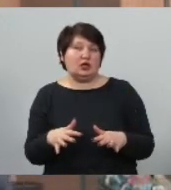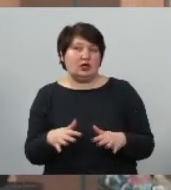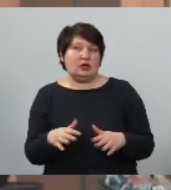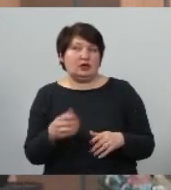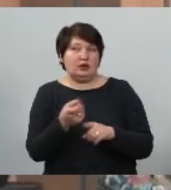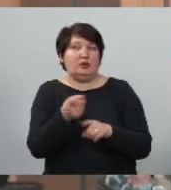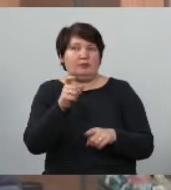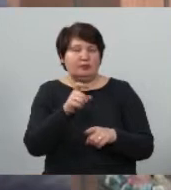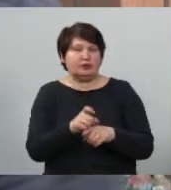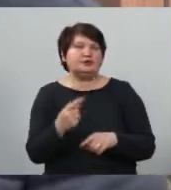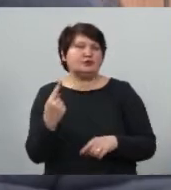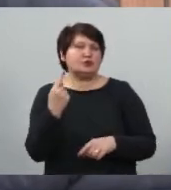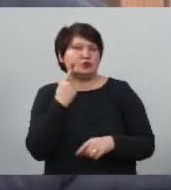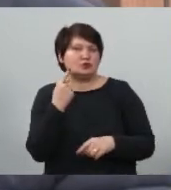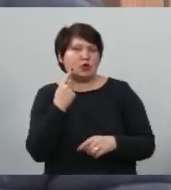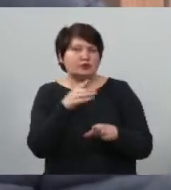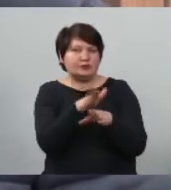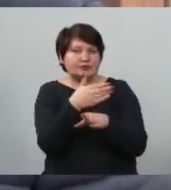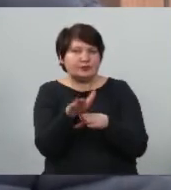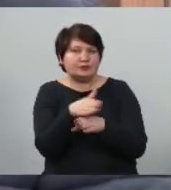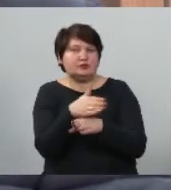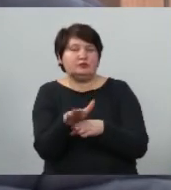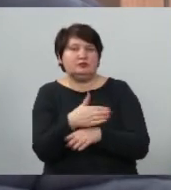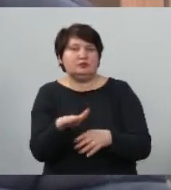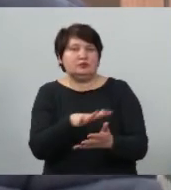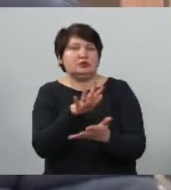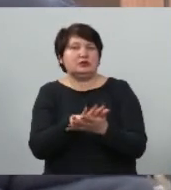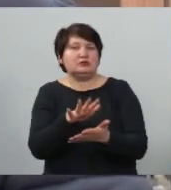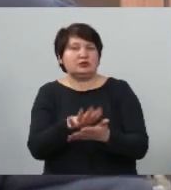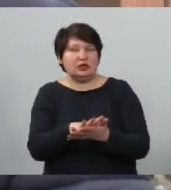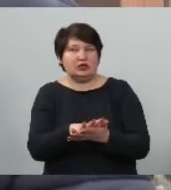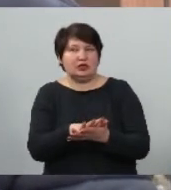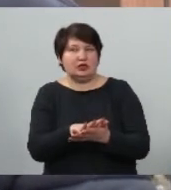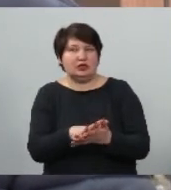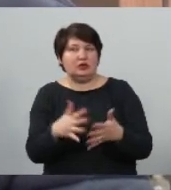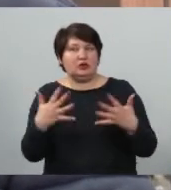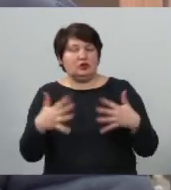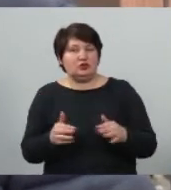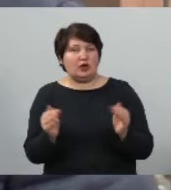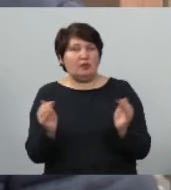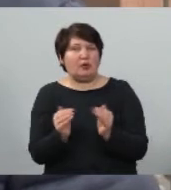більш добросовісно виносять роздільне сміття, тобто вже поменшало